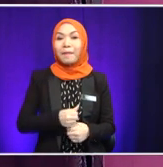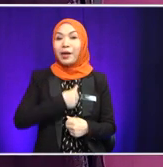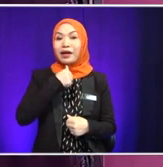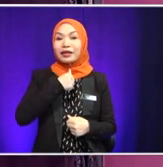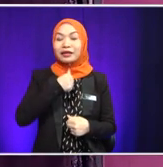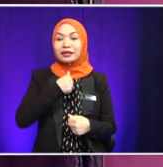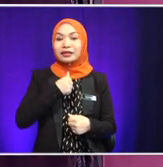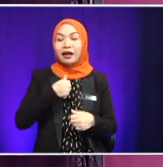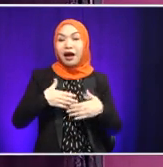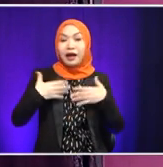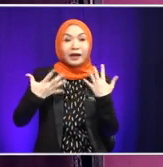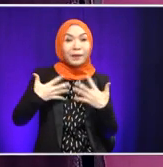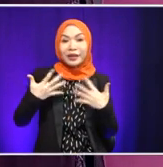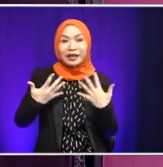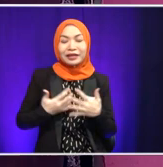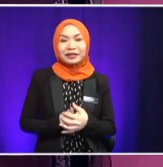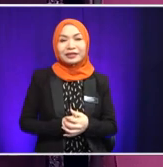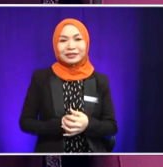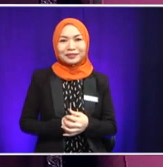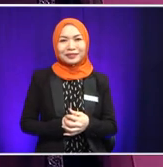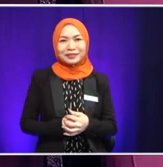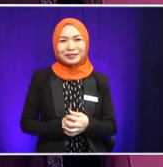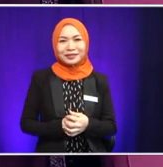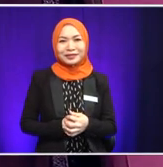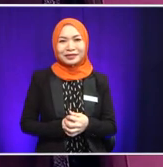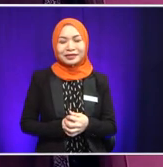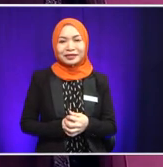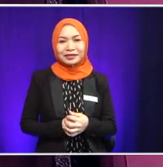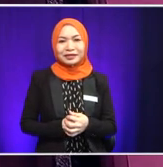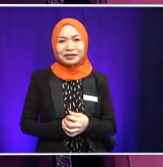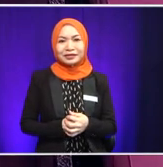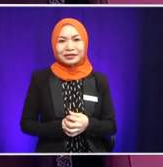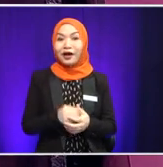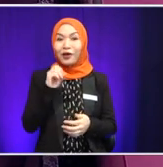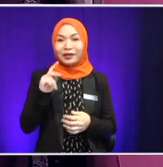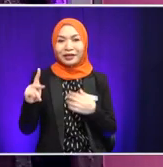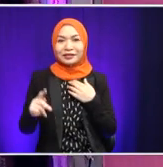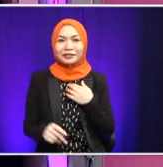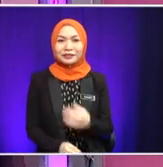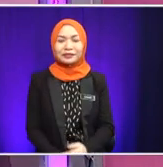kenapa mereka rasa bangga ataupun gembira Oke